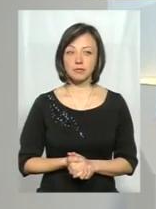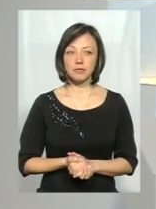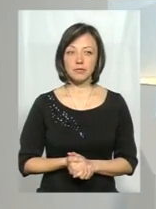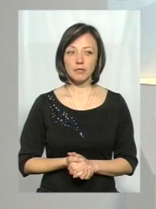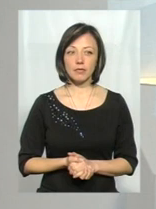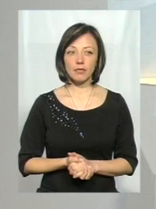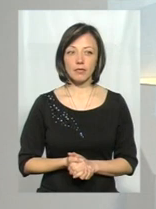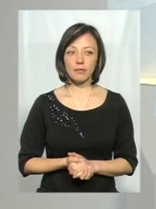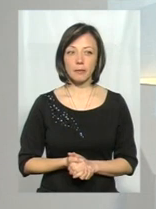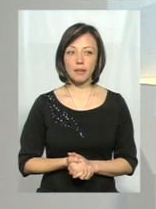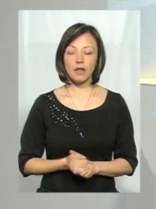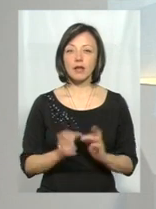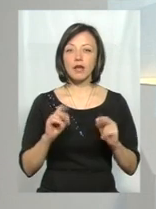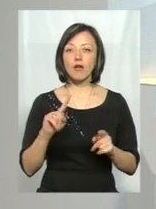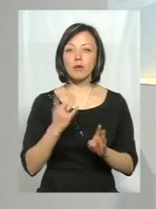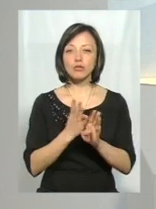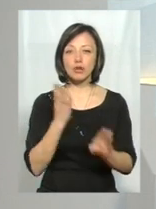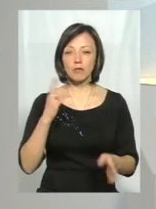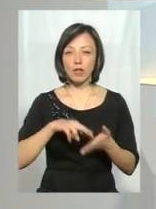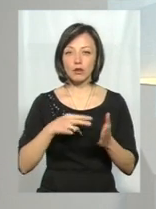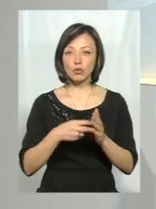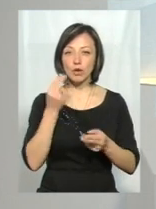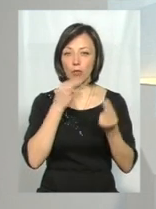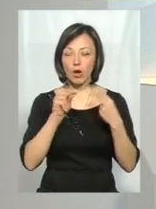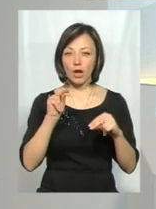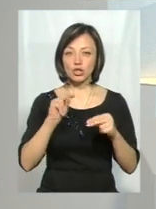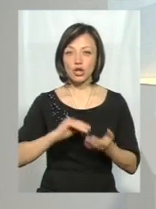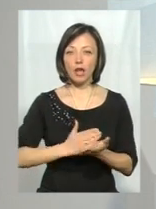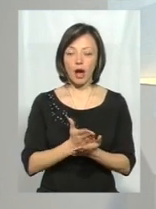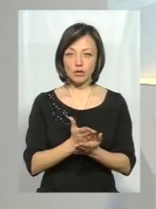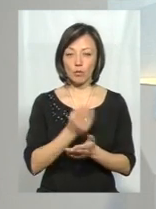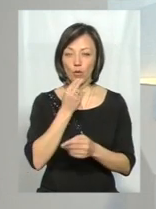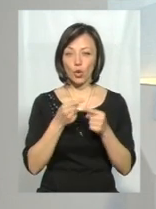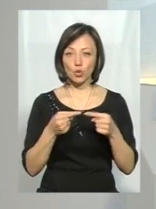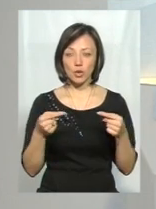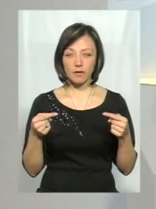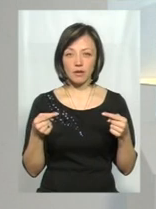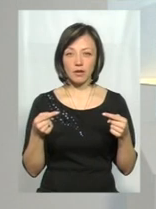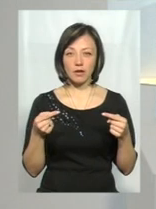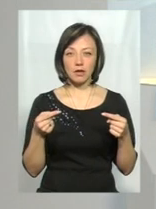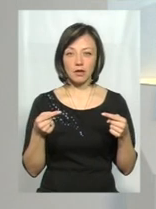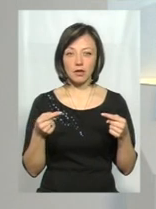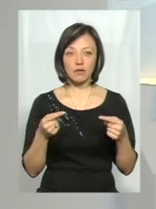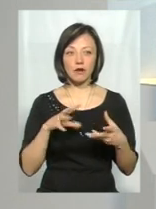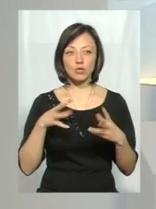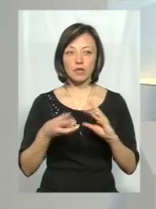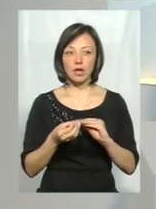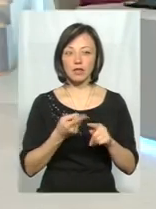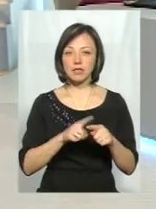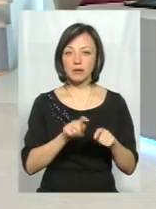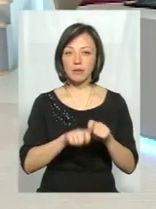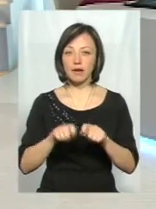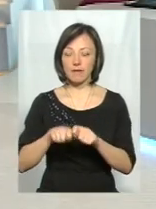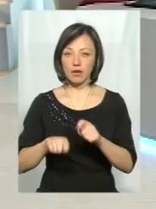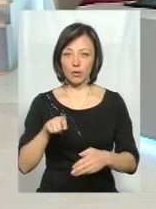Насправді, як в першу чергу ви плануєте покращувати якість продуктів в результаті цих перевірок?